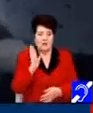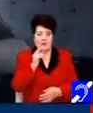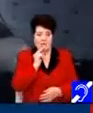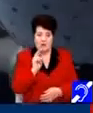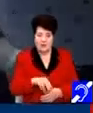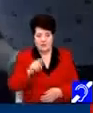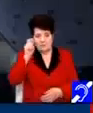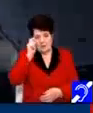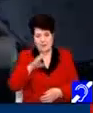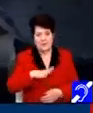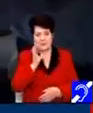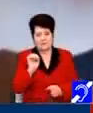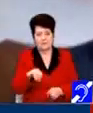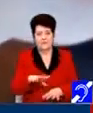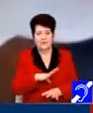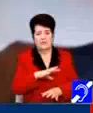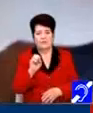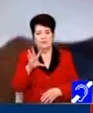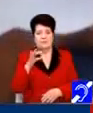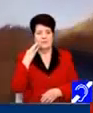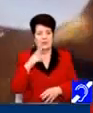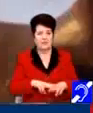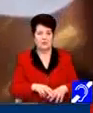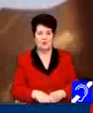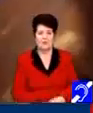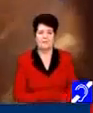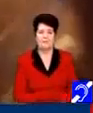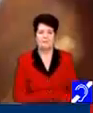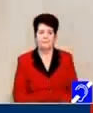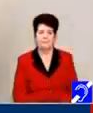vinovați, bărbații riscă până la 15 ani de închisoare.